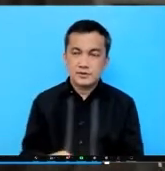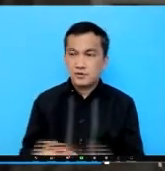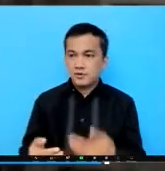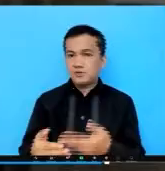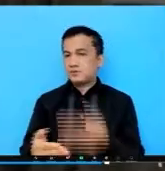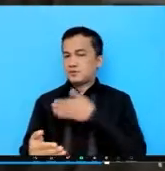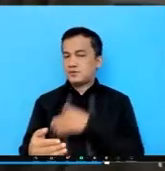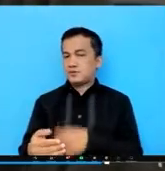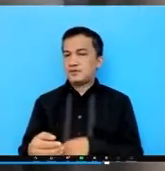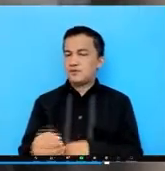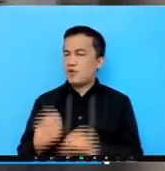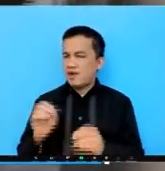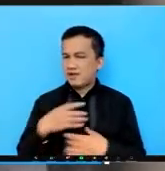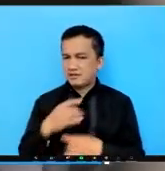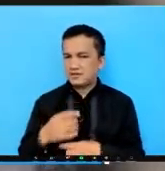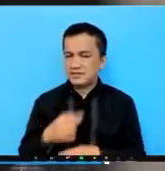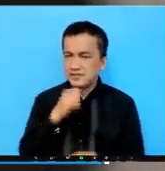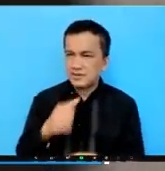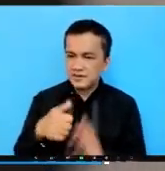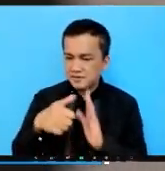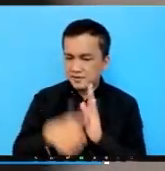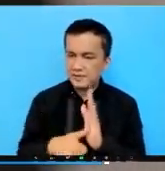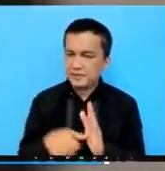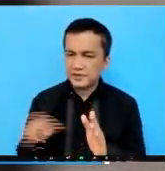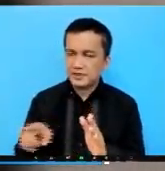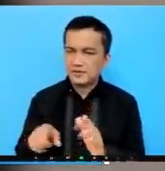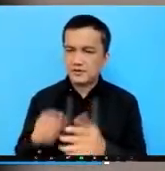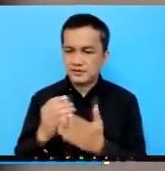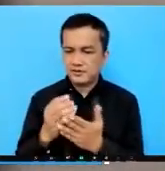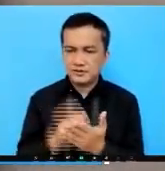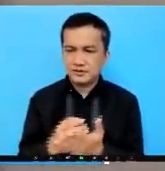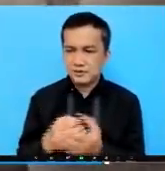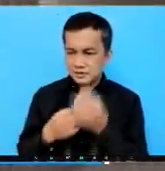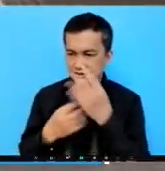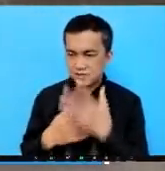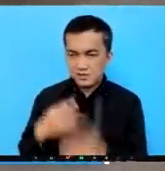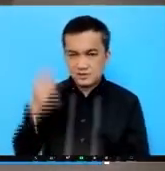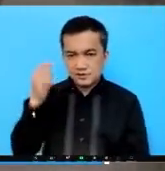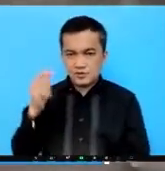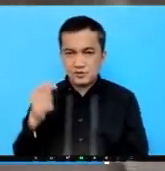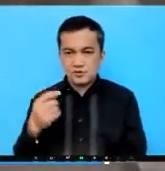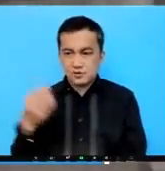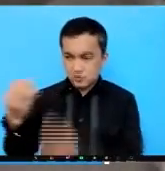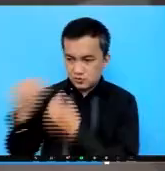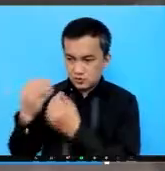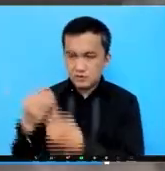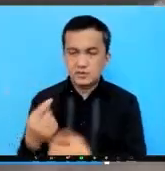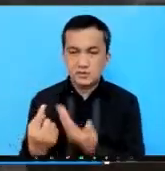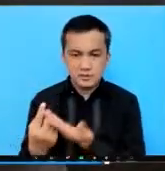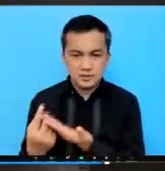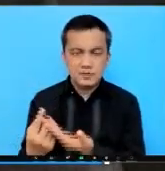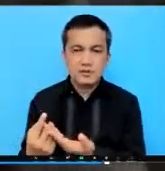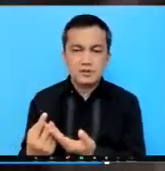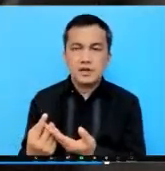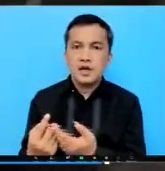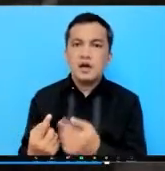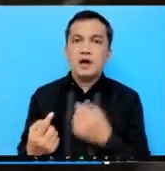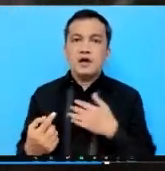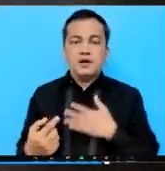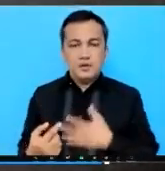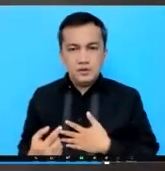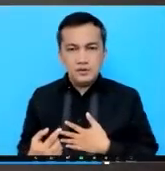po embalming ang kinuha kong course eh. Sinabihan yung mga tito ko na turuan daw po ako. Doon na nagkaroon